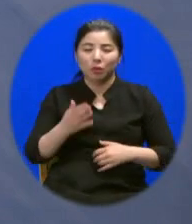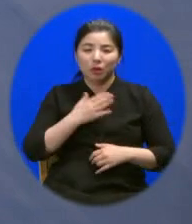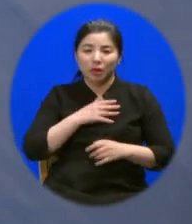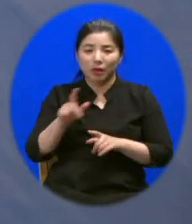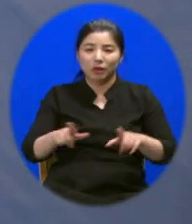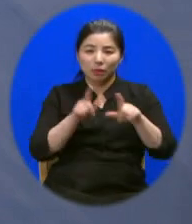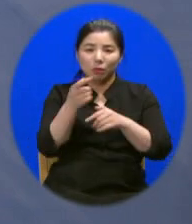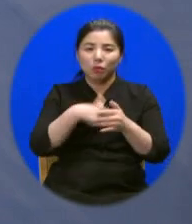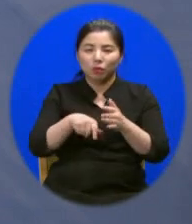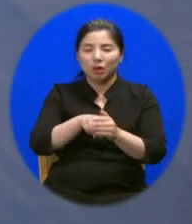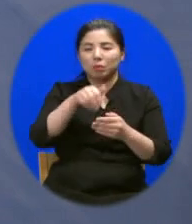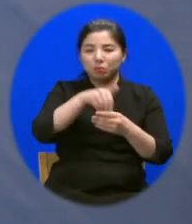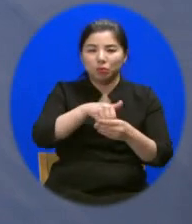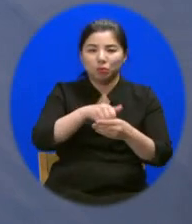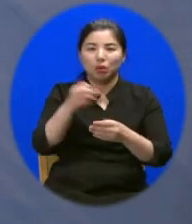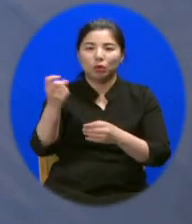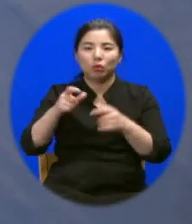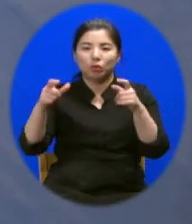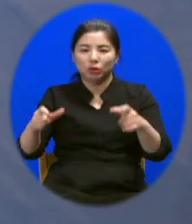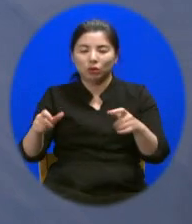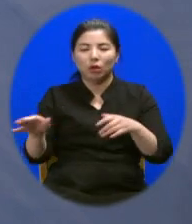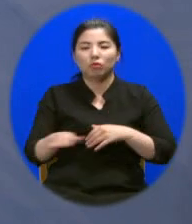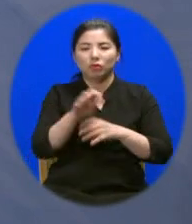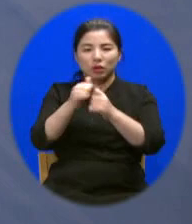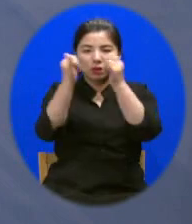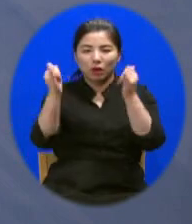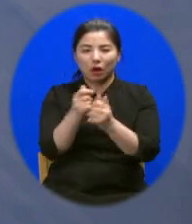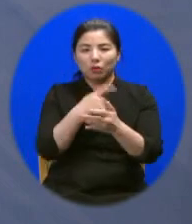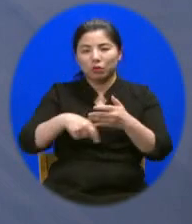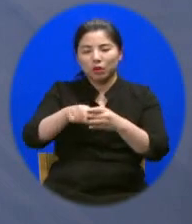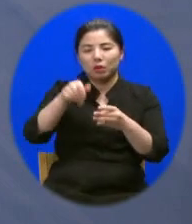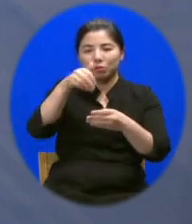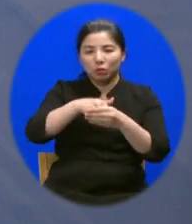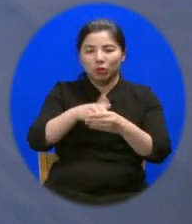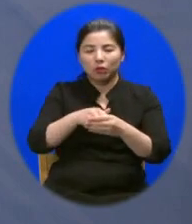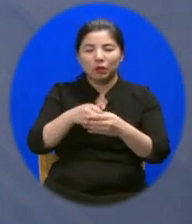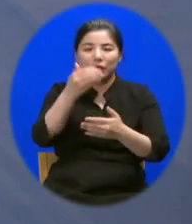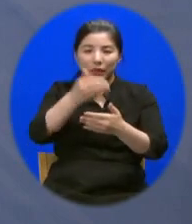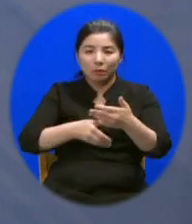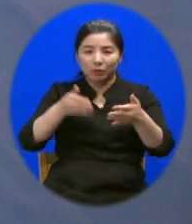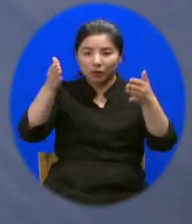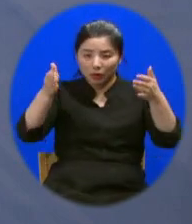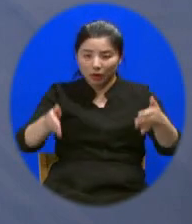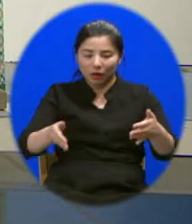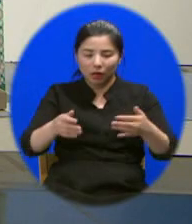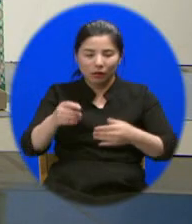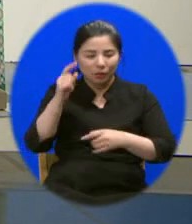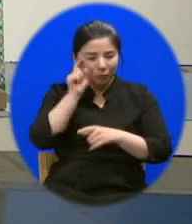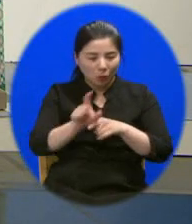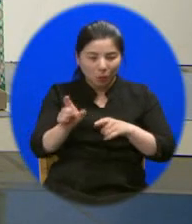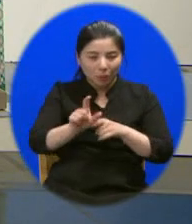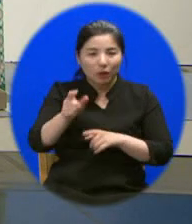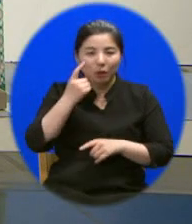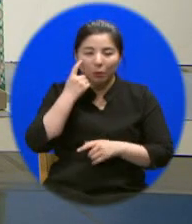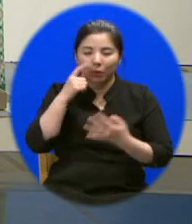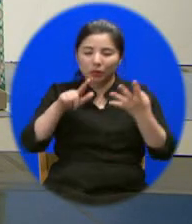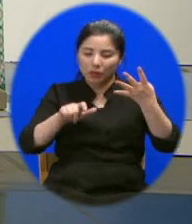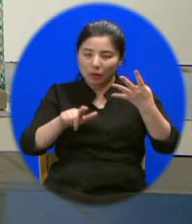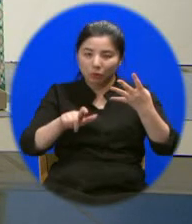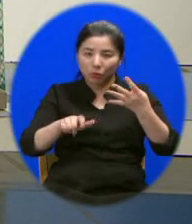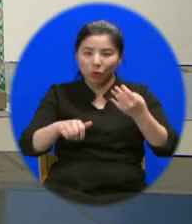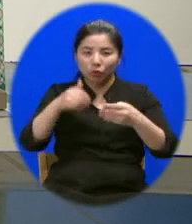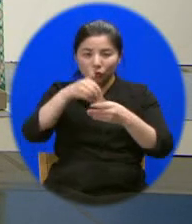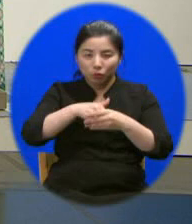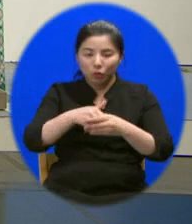위한 한 표 이구요 또 지역과 우리 사회를 위한 소중한 한 편이다 부디 남은 시간동안 올바른 선택을 고민하시고 4월 15일